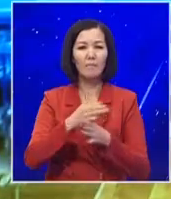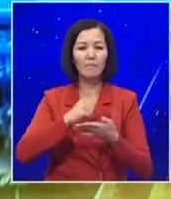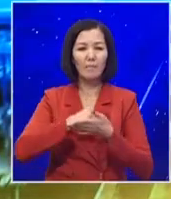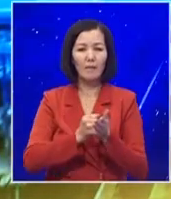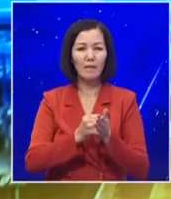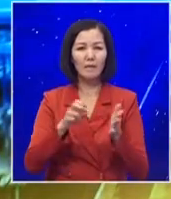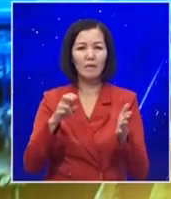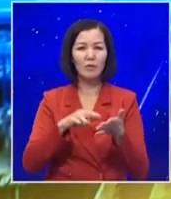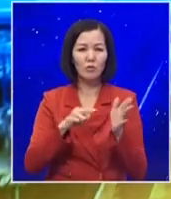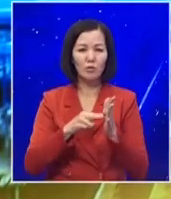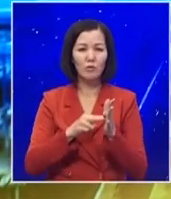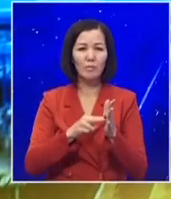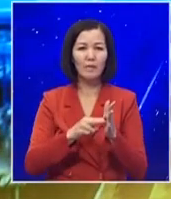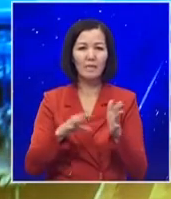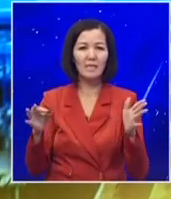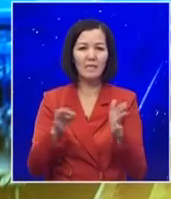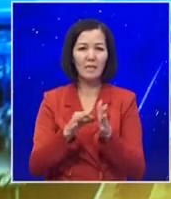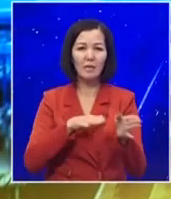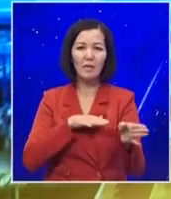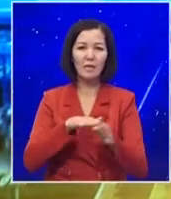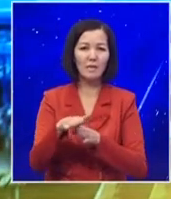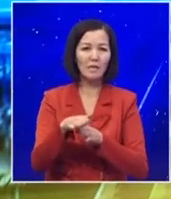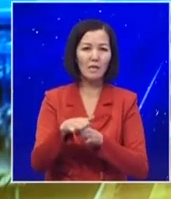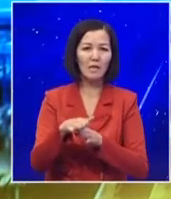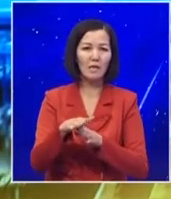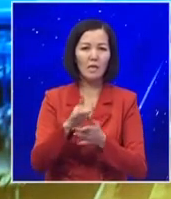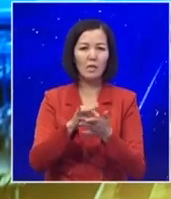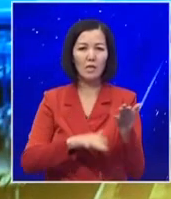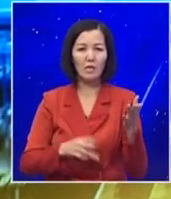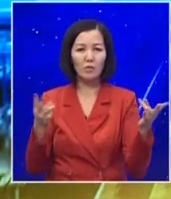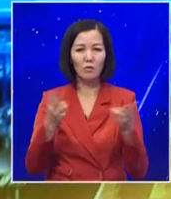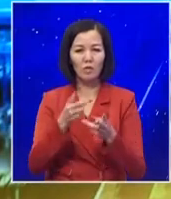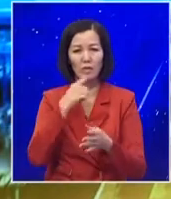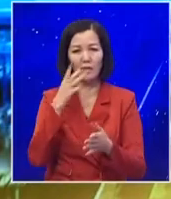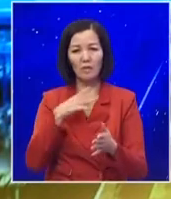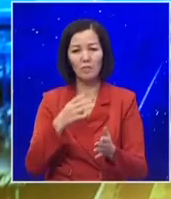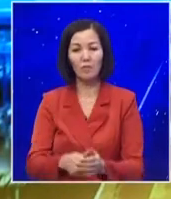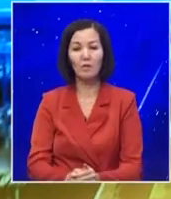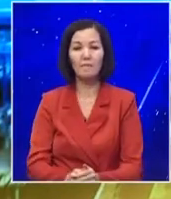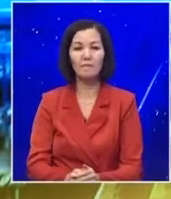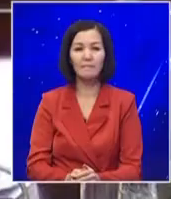белгіленген міндеттерді тиімді іске асыру қарқынын одан әрі жалғастыру қажеттігін атап өтті.